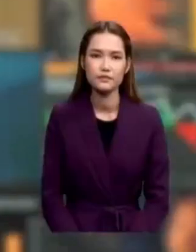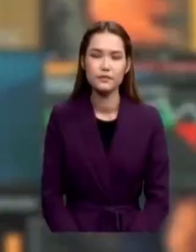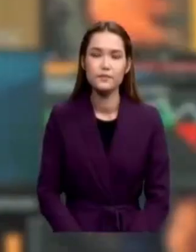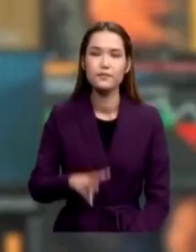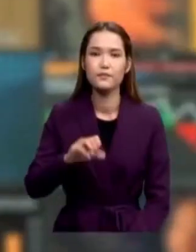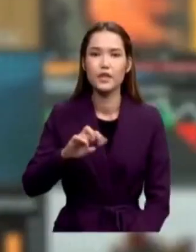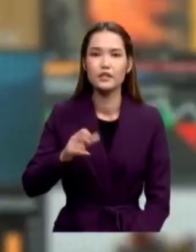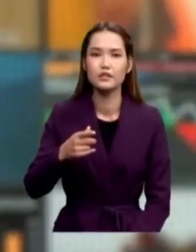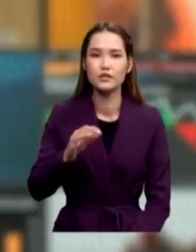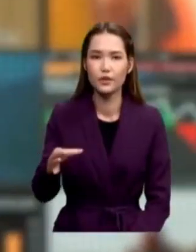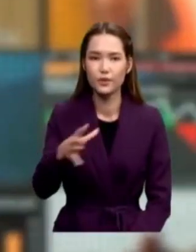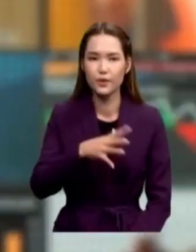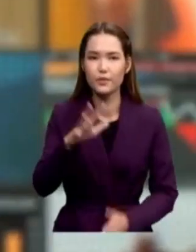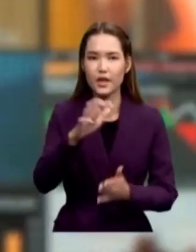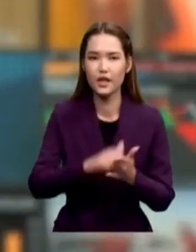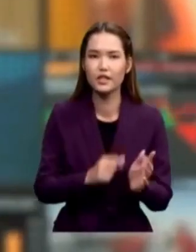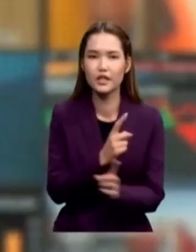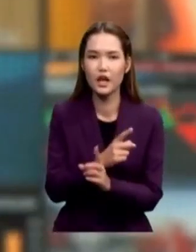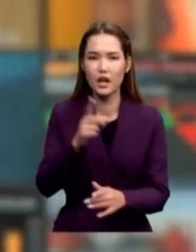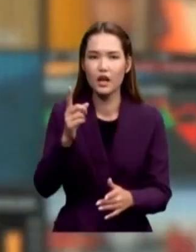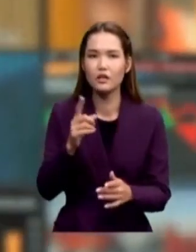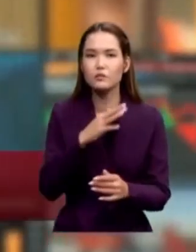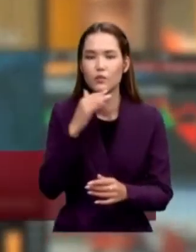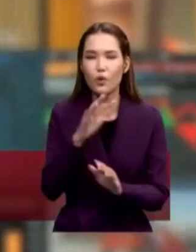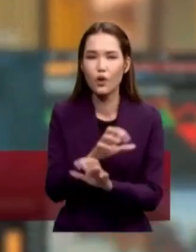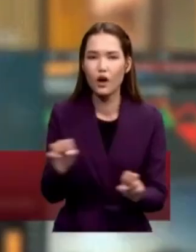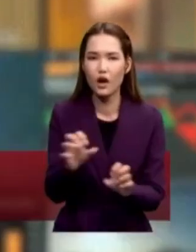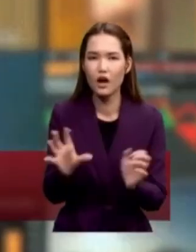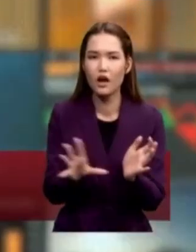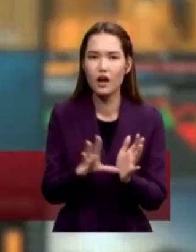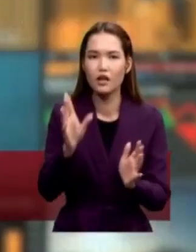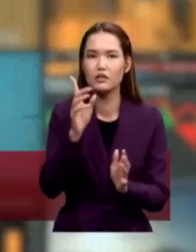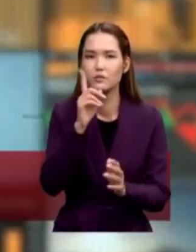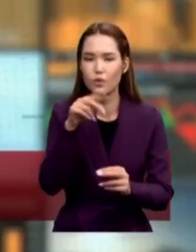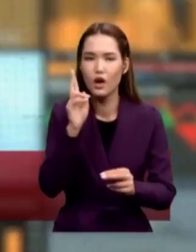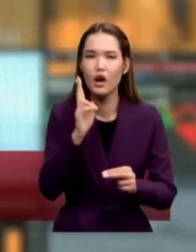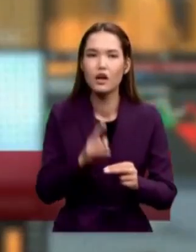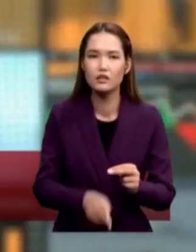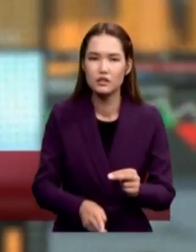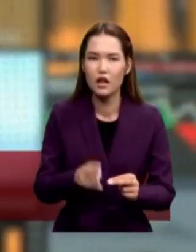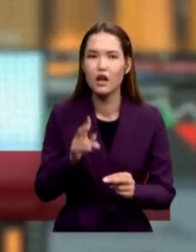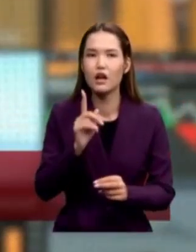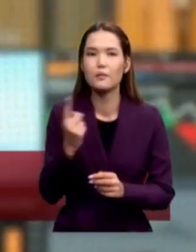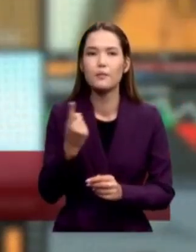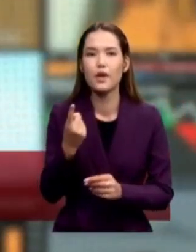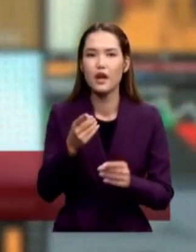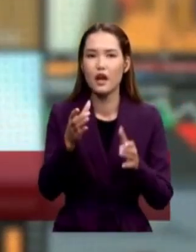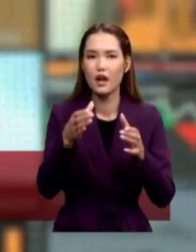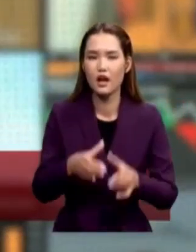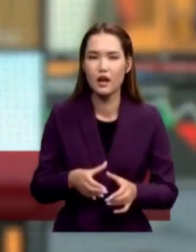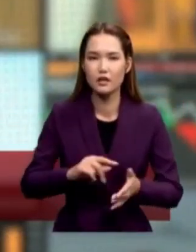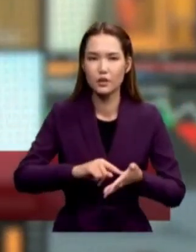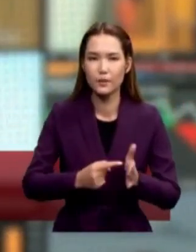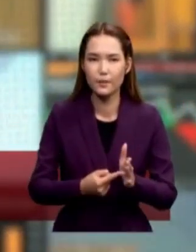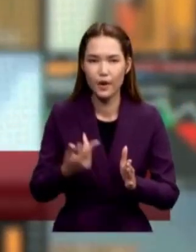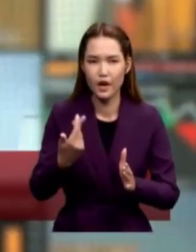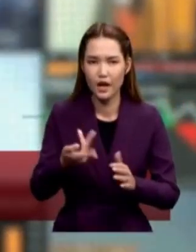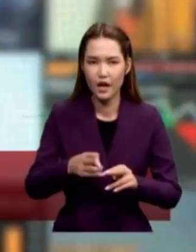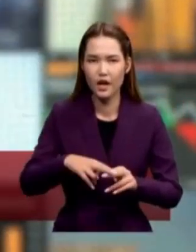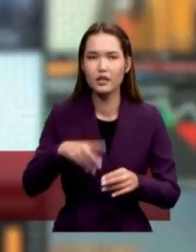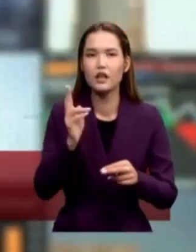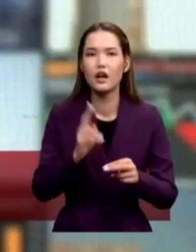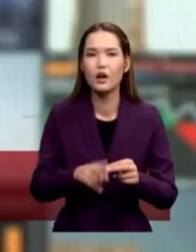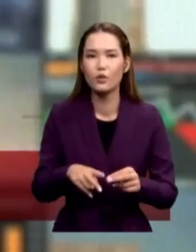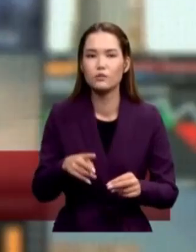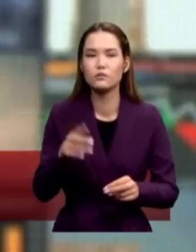В Магаставской области снят режим веерных отключений электроэнергии, завершили ремонт только первого энергоблока. Последствия аварии уже